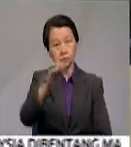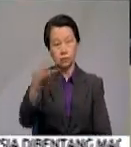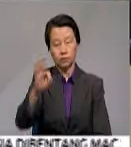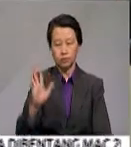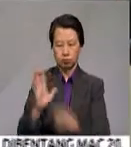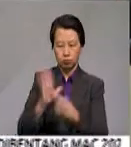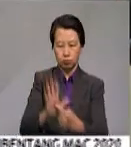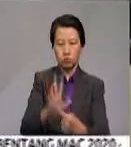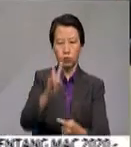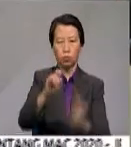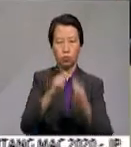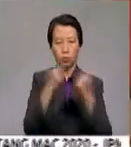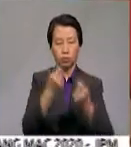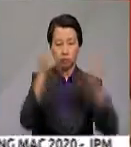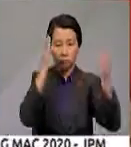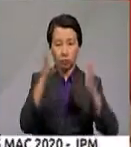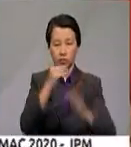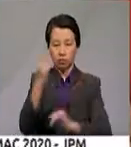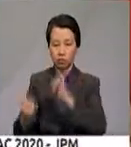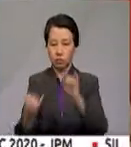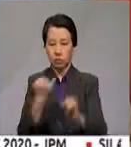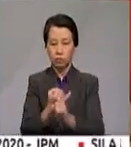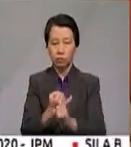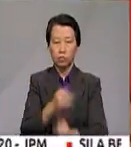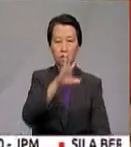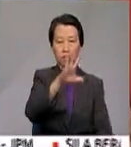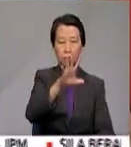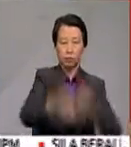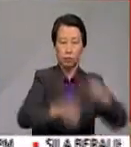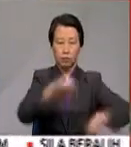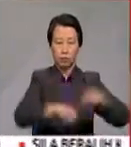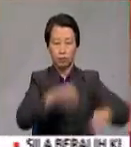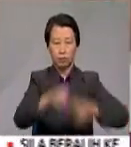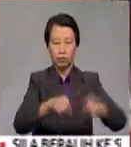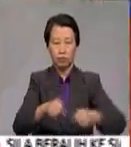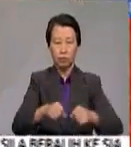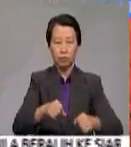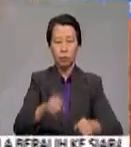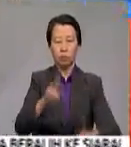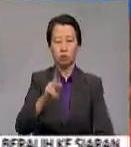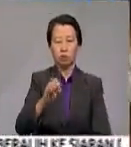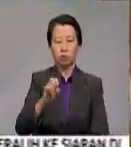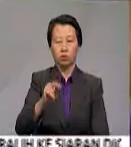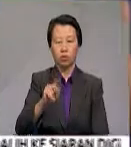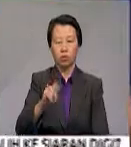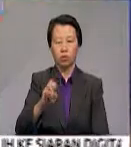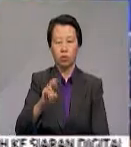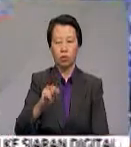menampilkan 20 pasukan tempatan dan antarabangsa, antaranya 5 pasukan berbasikal kontinental.